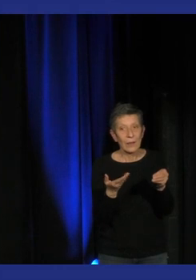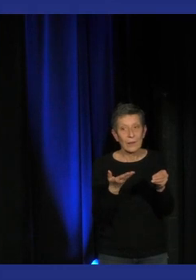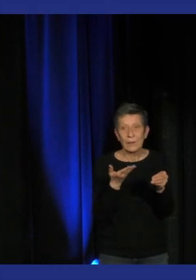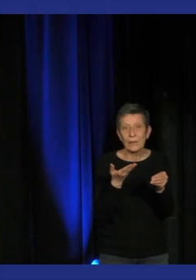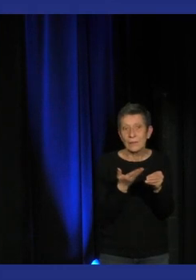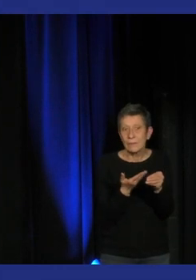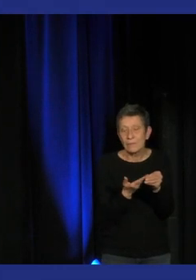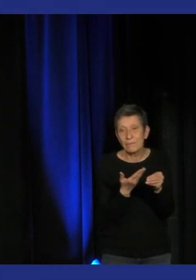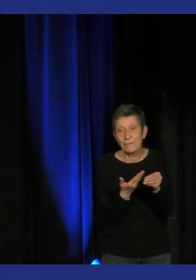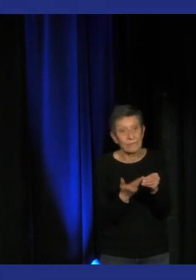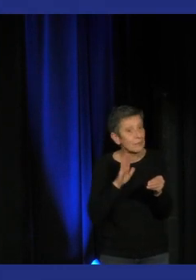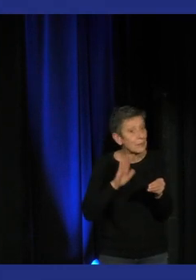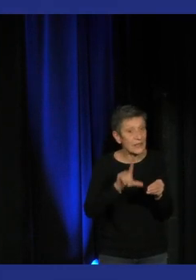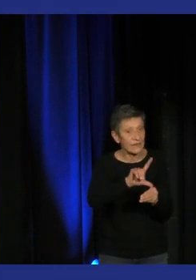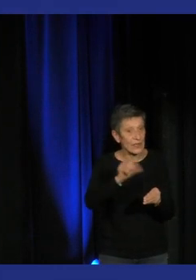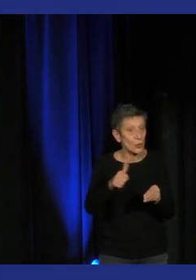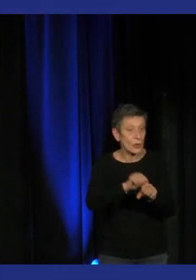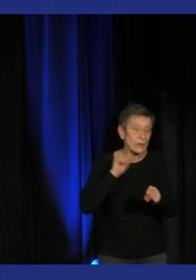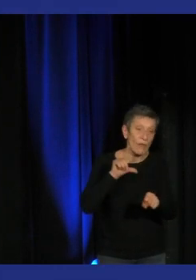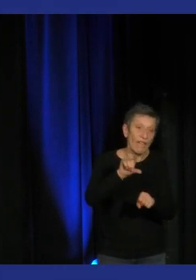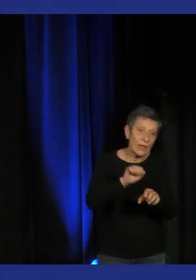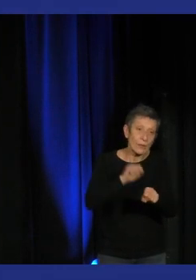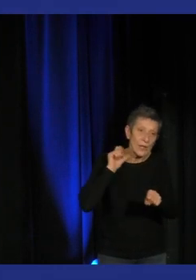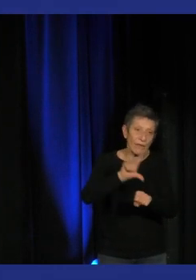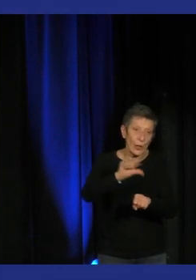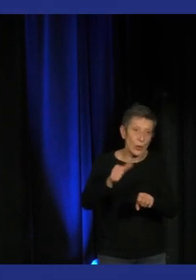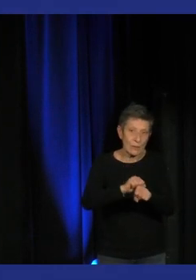est propre au XXIe siècle, XXIe siècle.